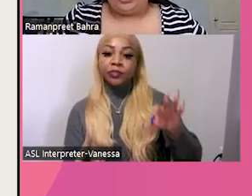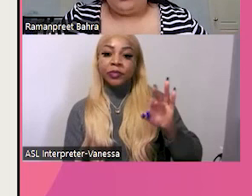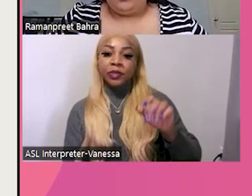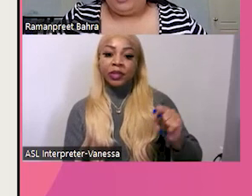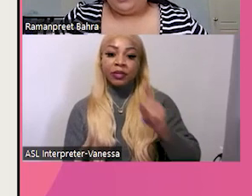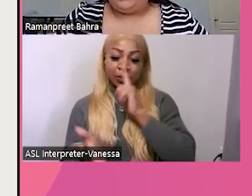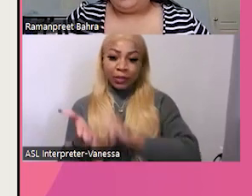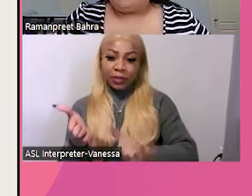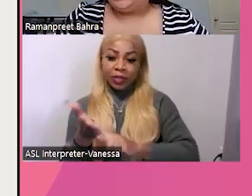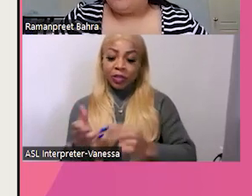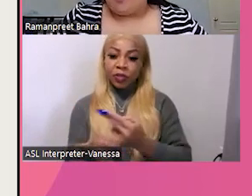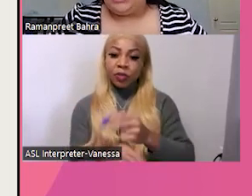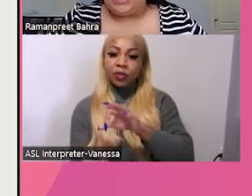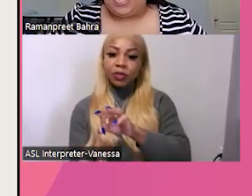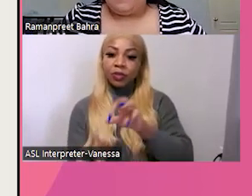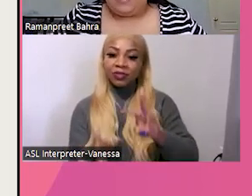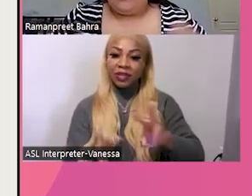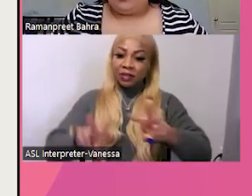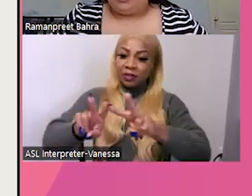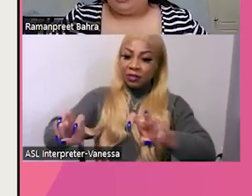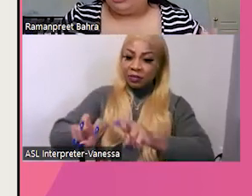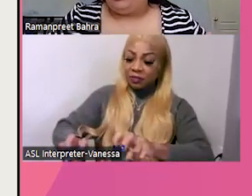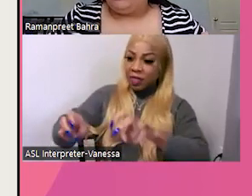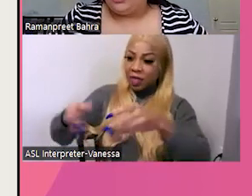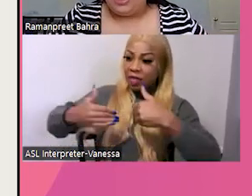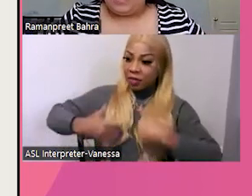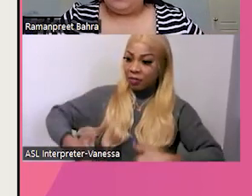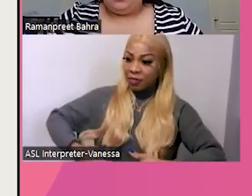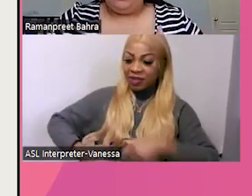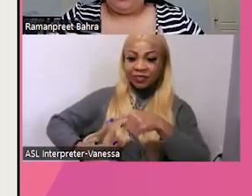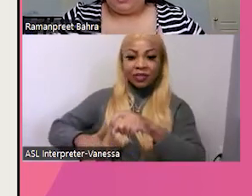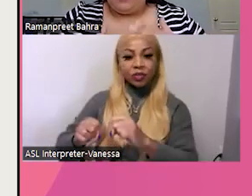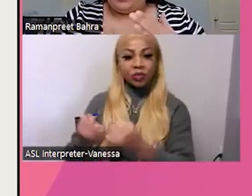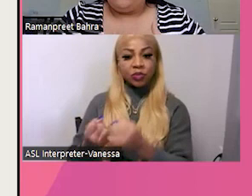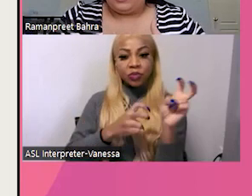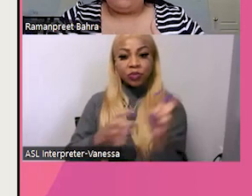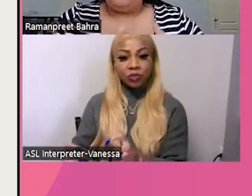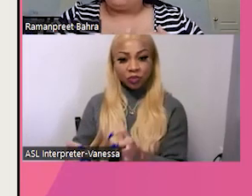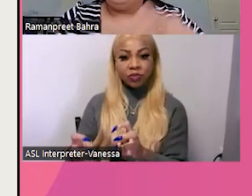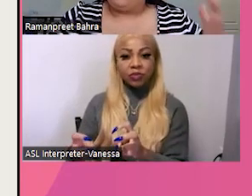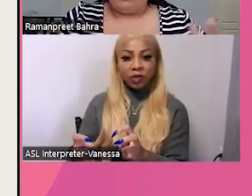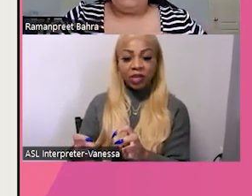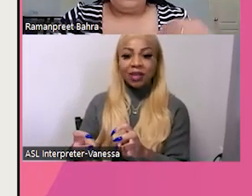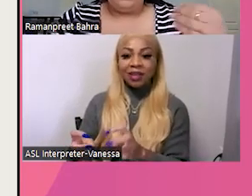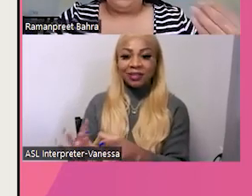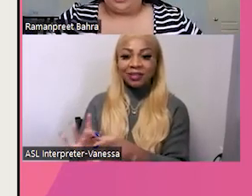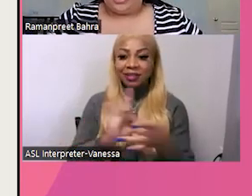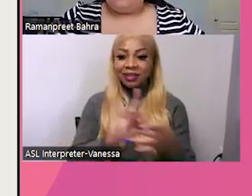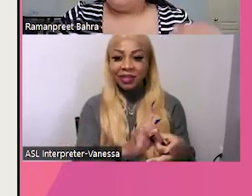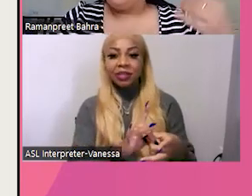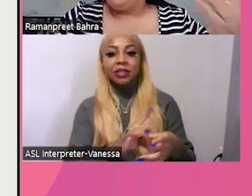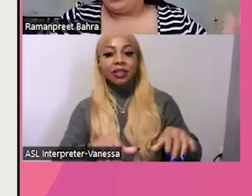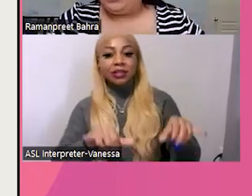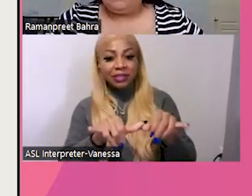Alors, cette étude utilise un cadre pour examiner en profondeur le corps en tant qu'enjeu